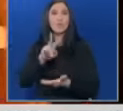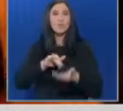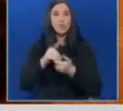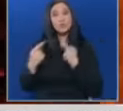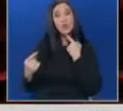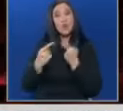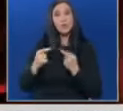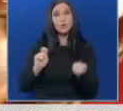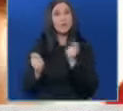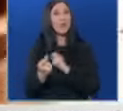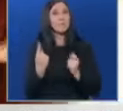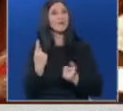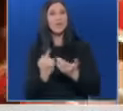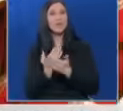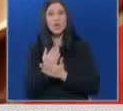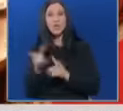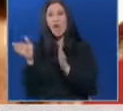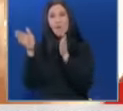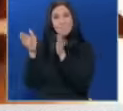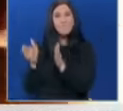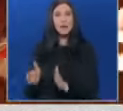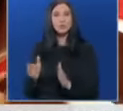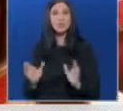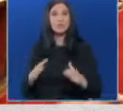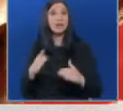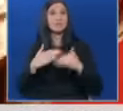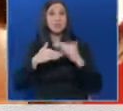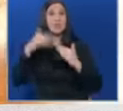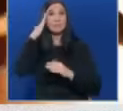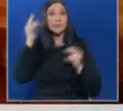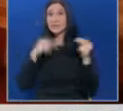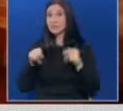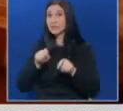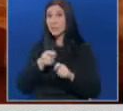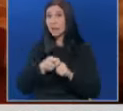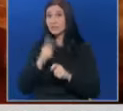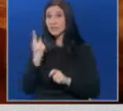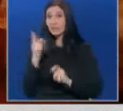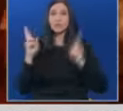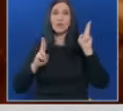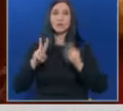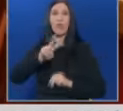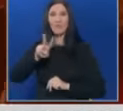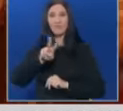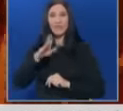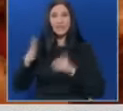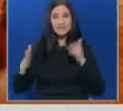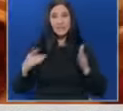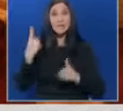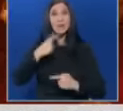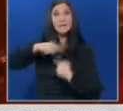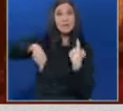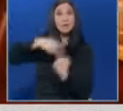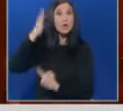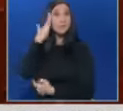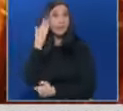е договорено промени в първоначалния персонален състав и структурата на Министерски съвет да се правят само със съгласието и на двете страни. Първият ротационен